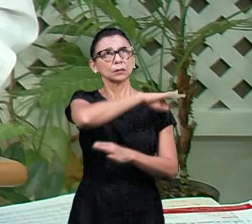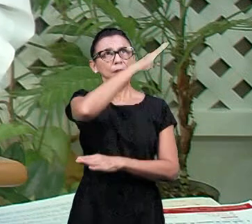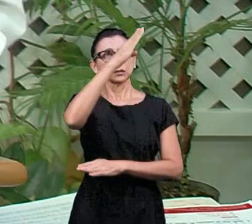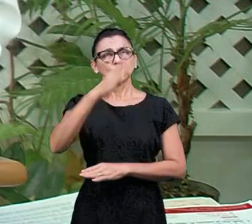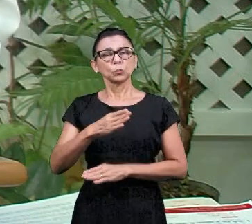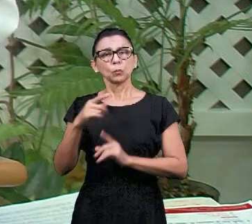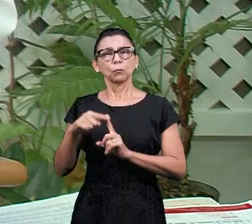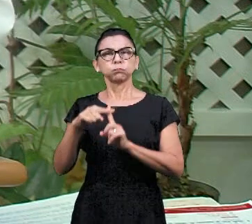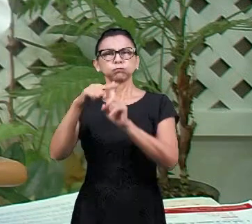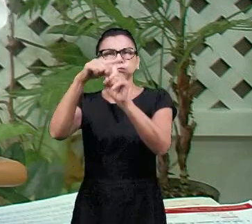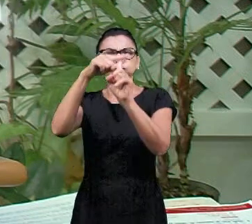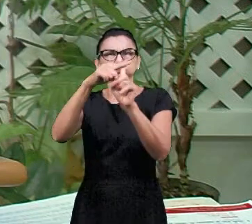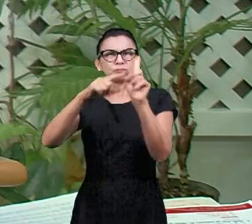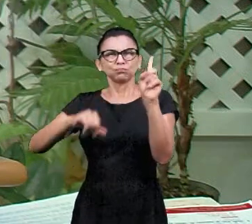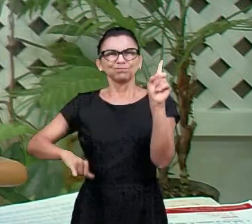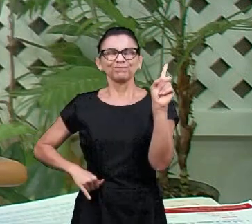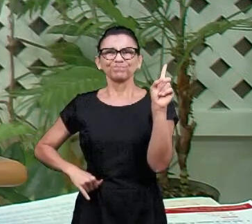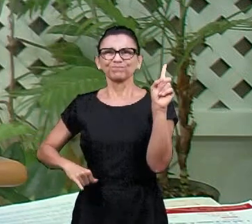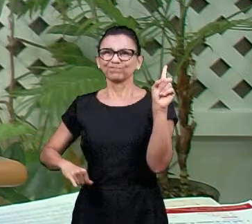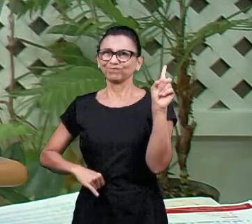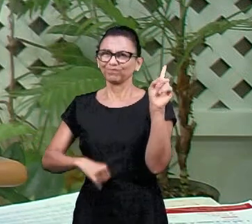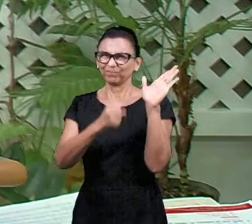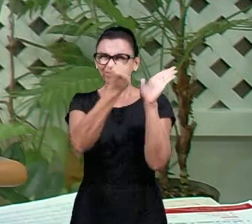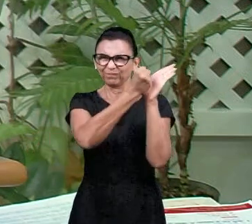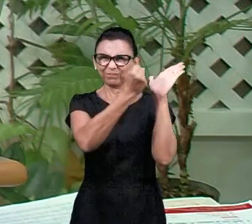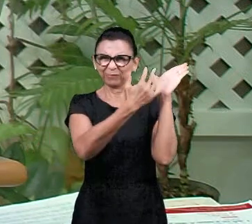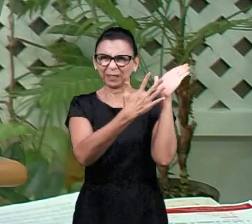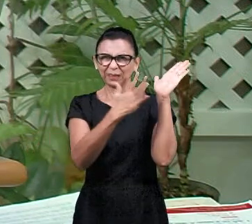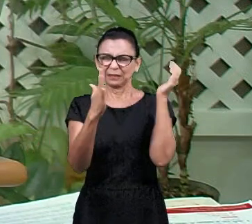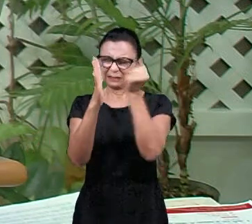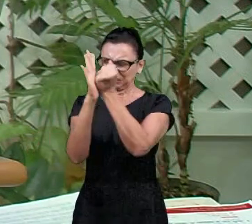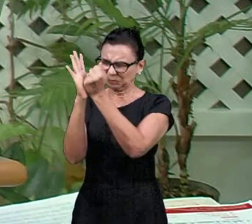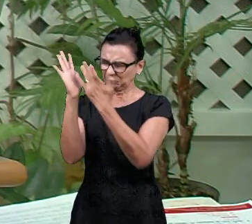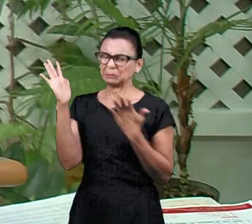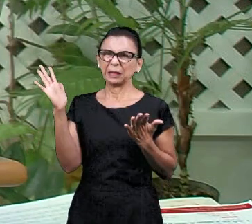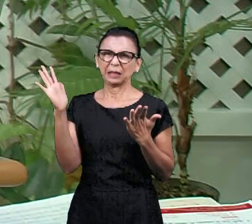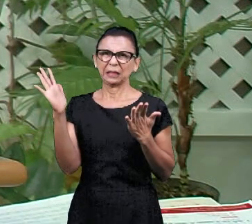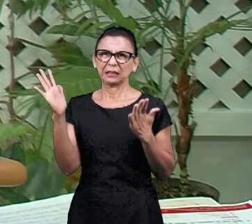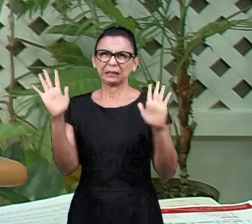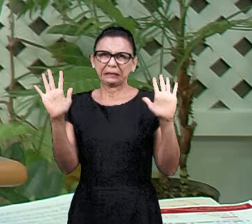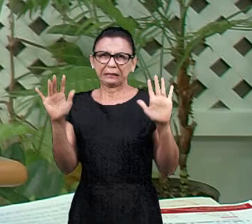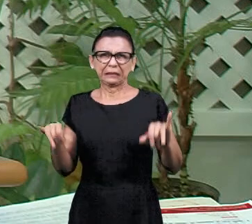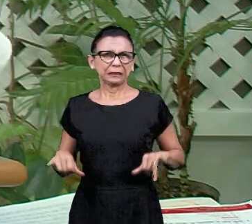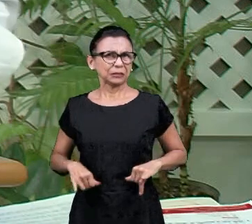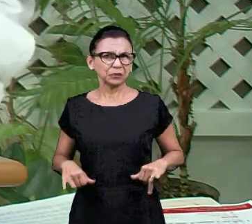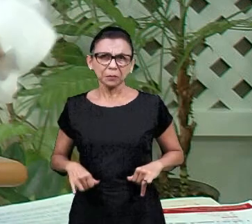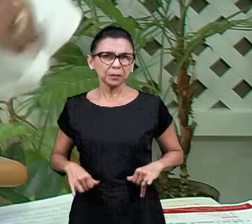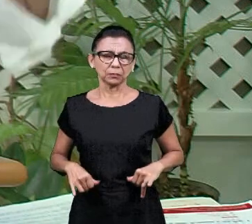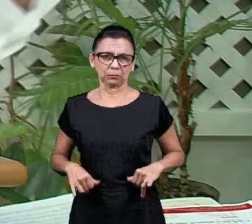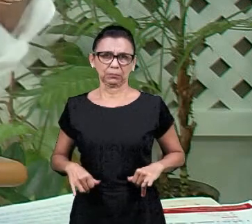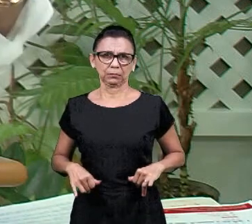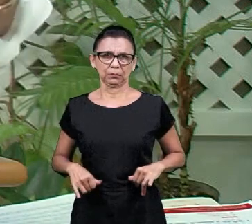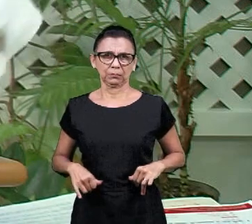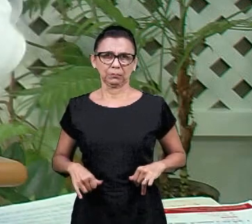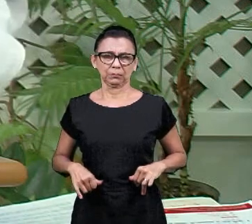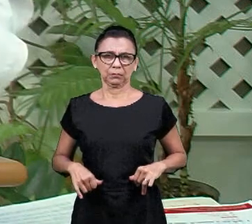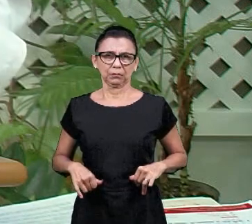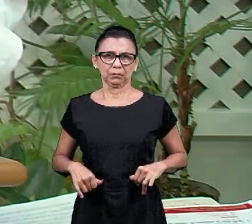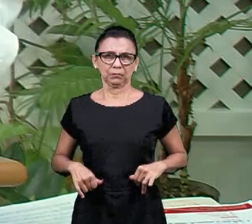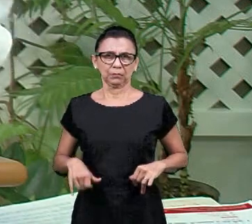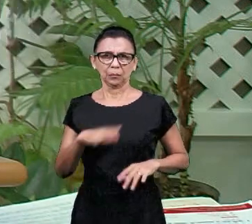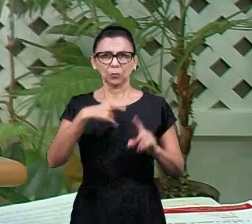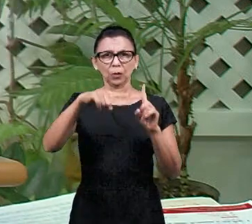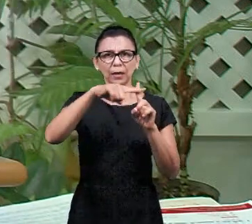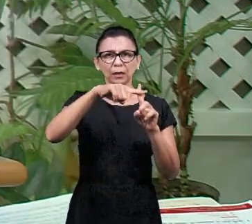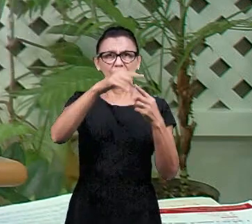été pressé. C'est l'huile, c'est la mort, c'est la nuit de l'angoisse, c'est la résurrection que